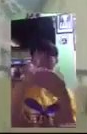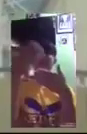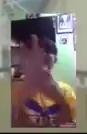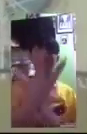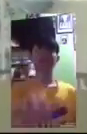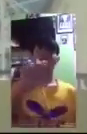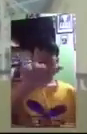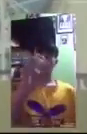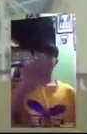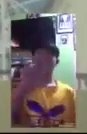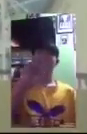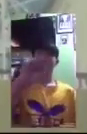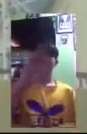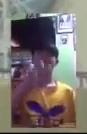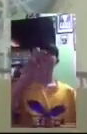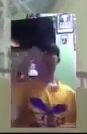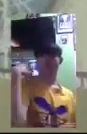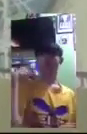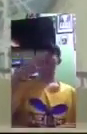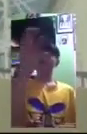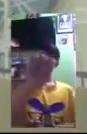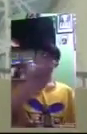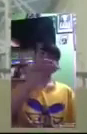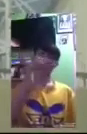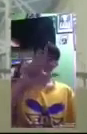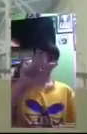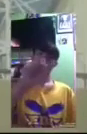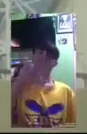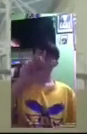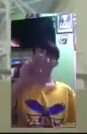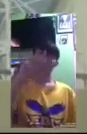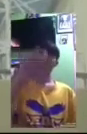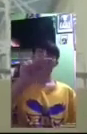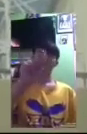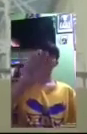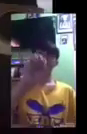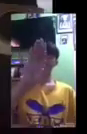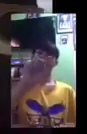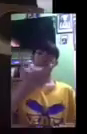Trias, Cavite. Nakuhaan ng mga otoridad si Bunny ng ilang sachet ng shabu.